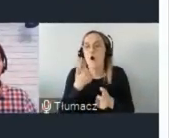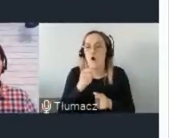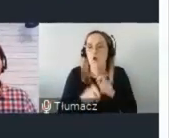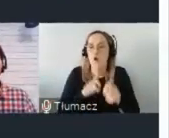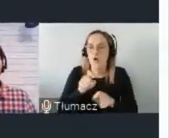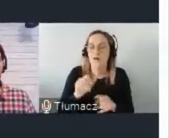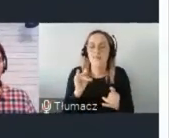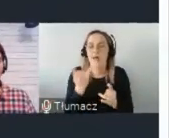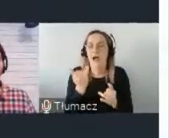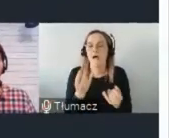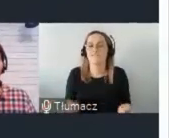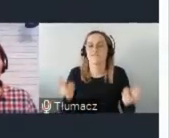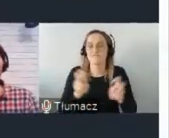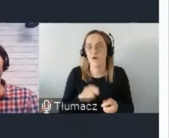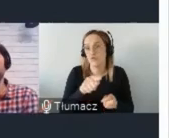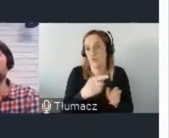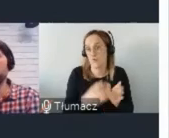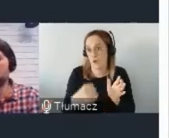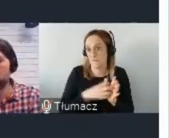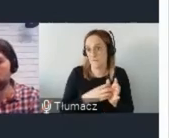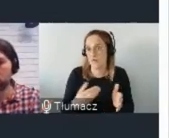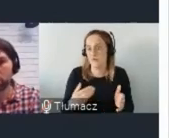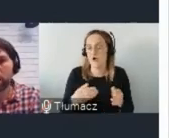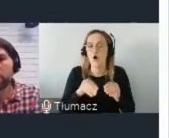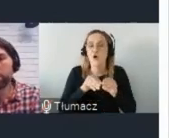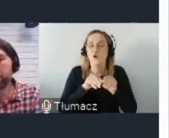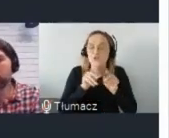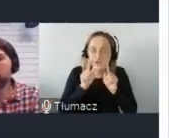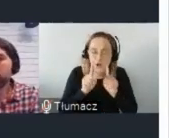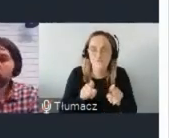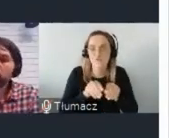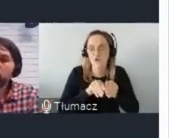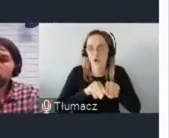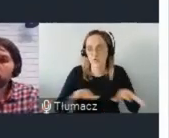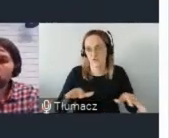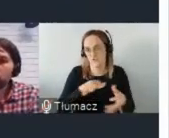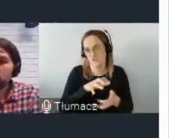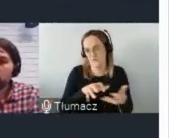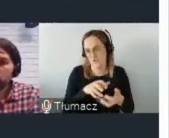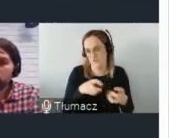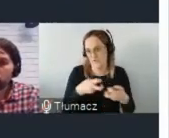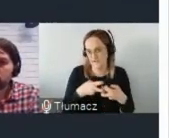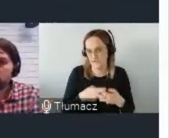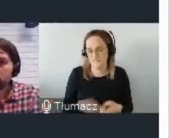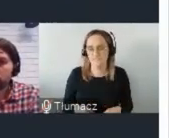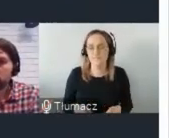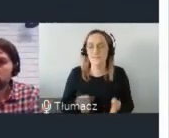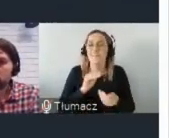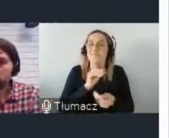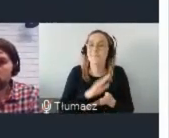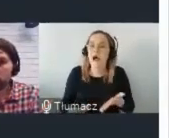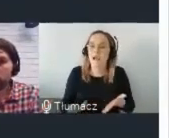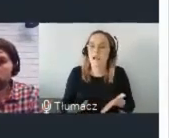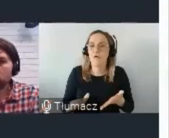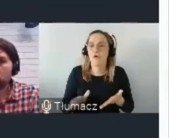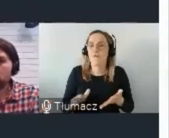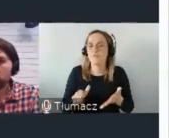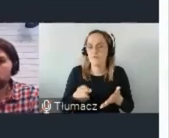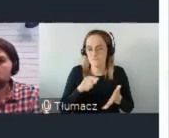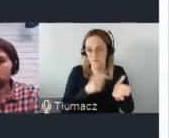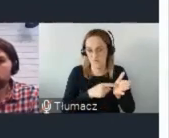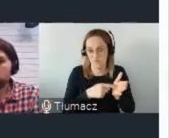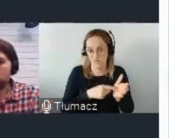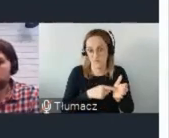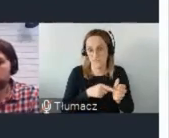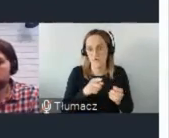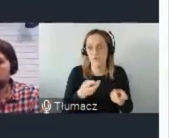jak tworzy się w tej aplikacji rzeczywistość rozszerzoną. Po pierwsze, na darmowym koncie korzystamy z tej ikonki,